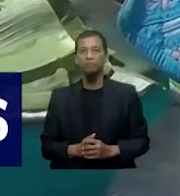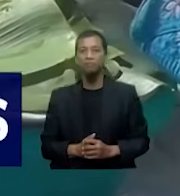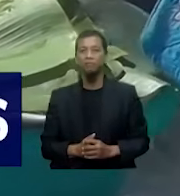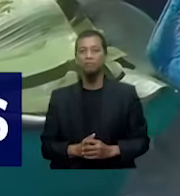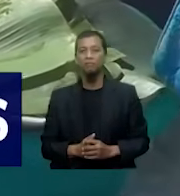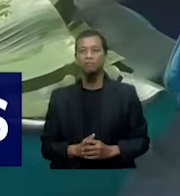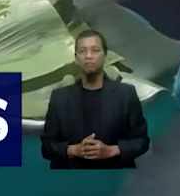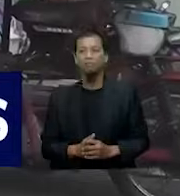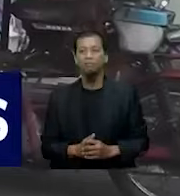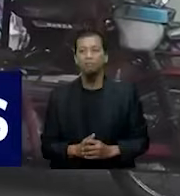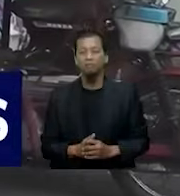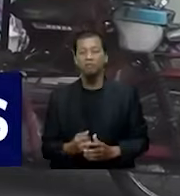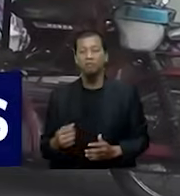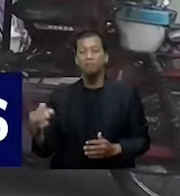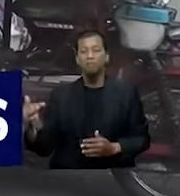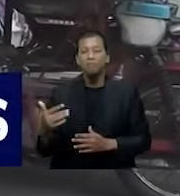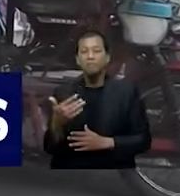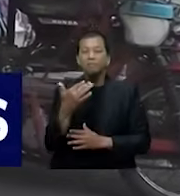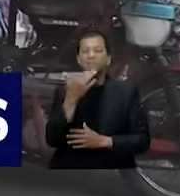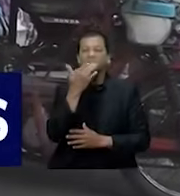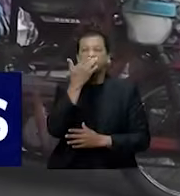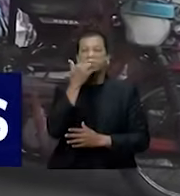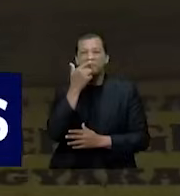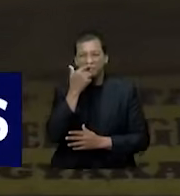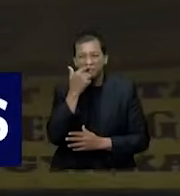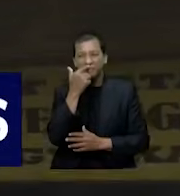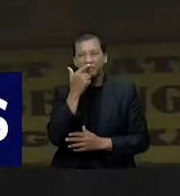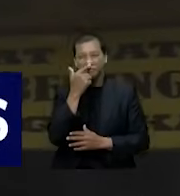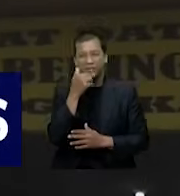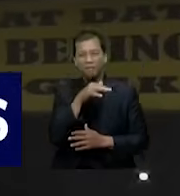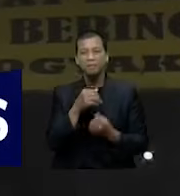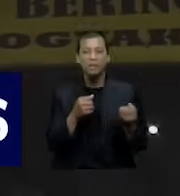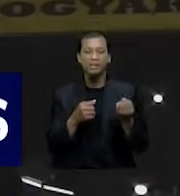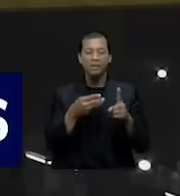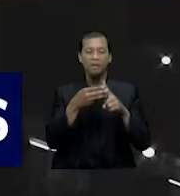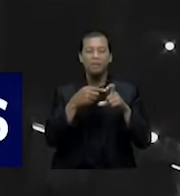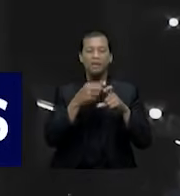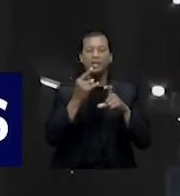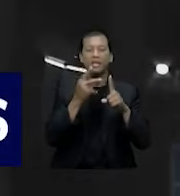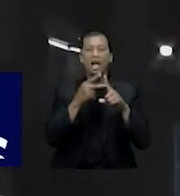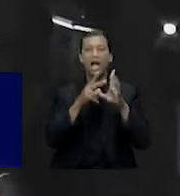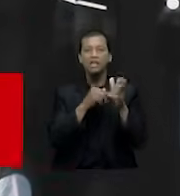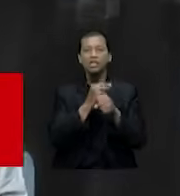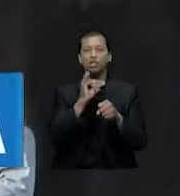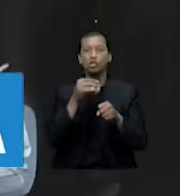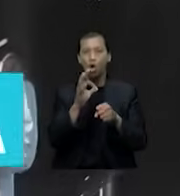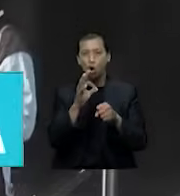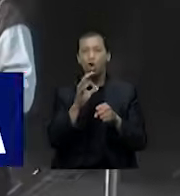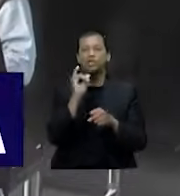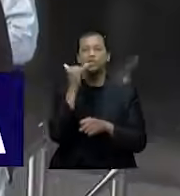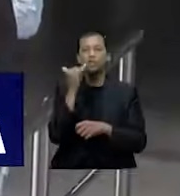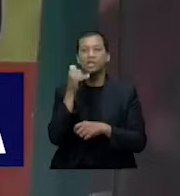Aroma khas bakaran sate tercium saat Anda masuk ke Pasar Beringharjo, Yogyakarta melalui pintu B4 atau pintu sebelah